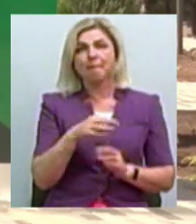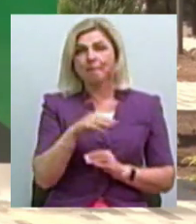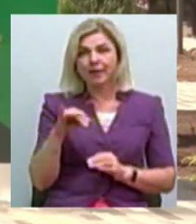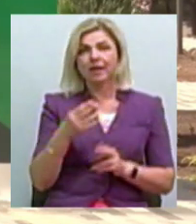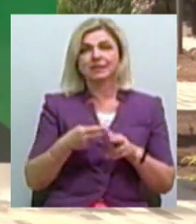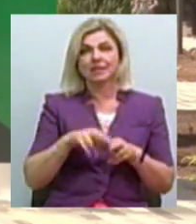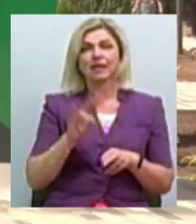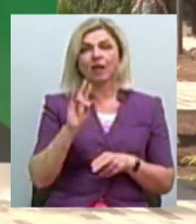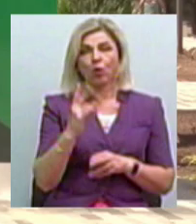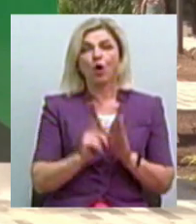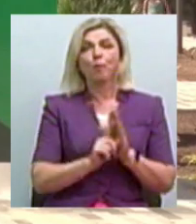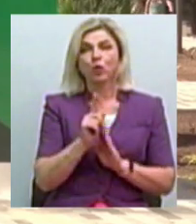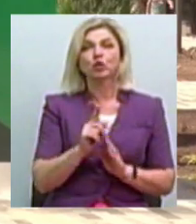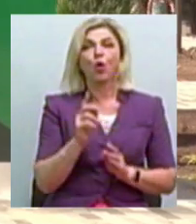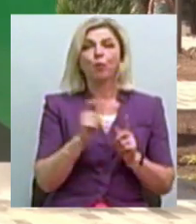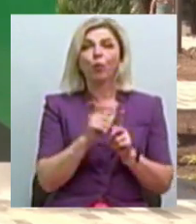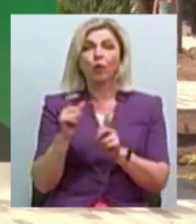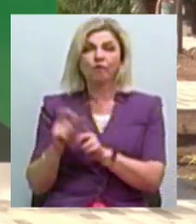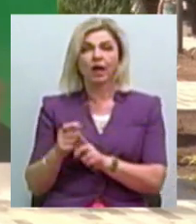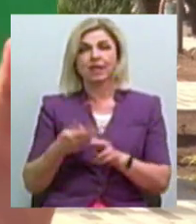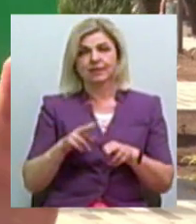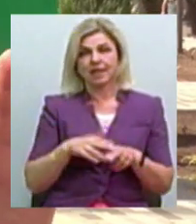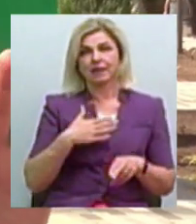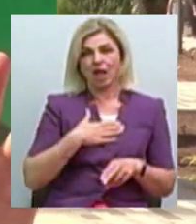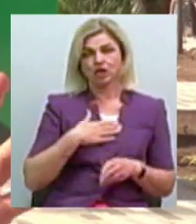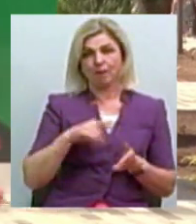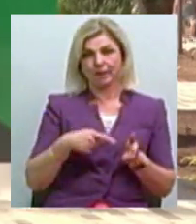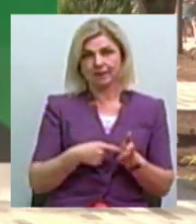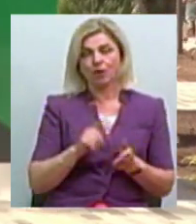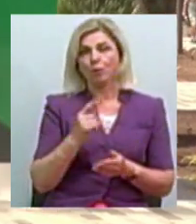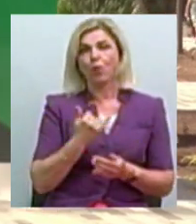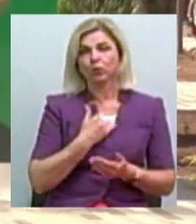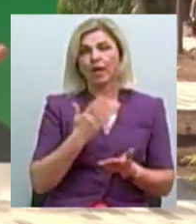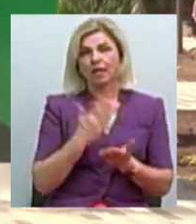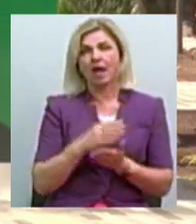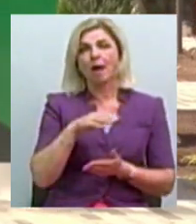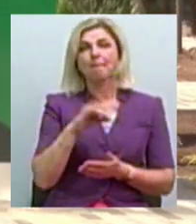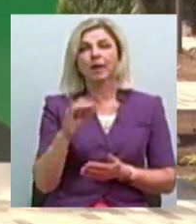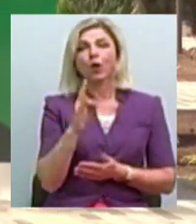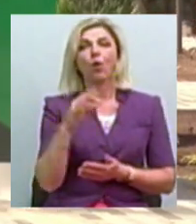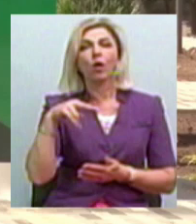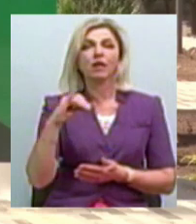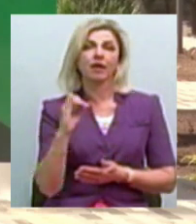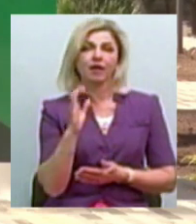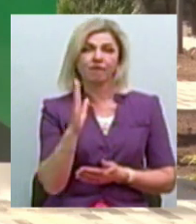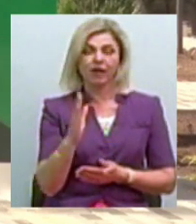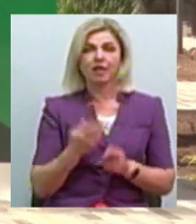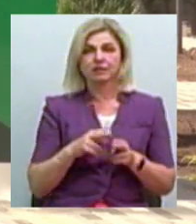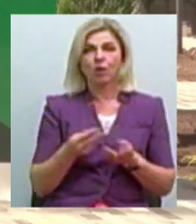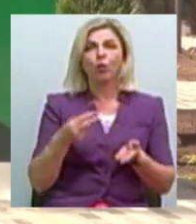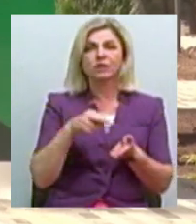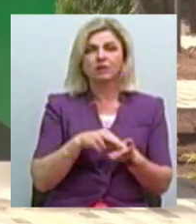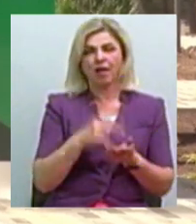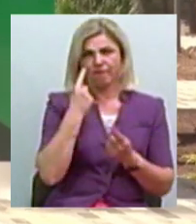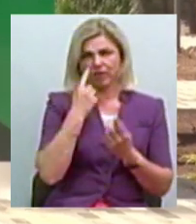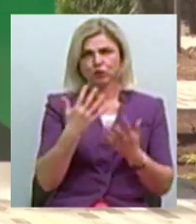початок перших букв, перші дві букви нашого міста. Так як у нас є слово «Миколаїв». Вставити його тут повністю було б